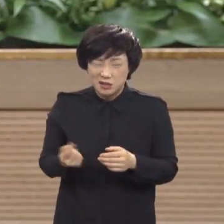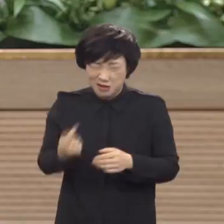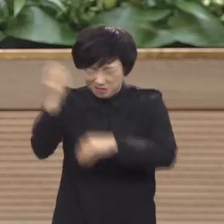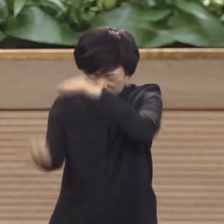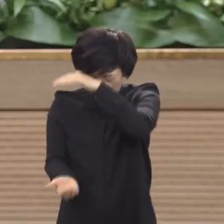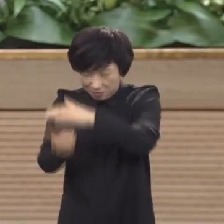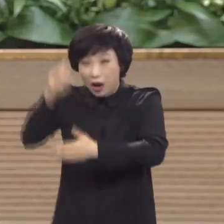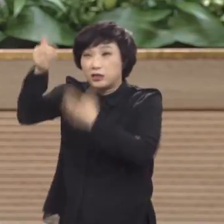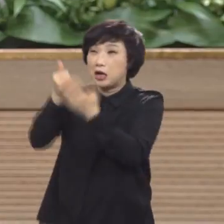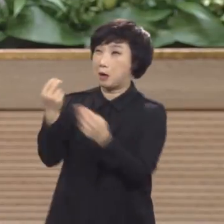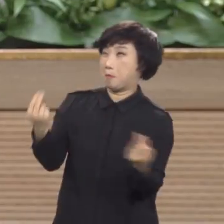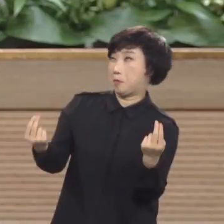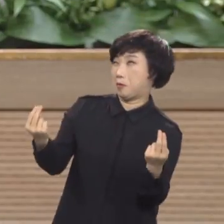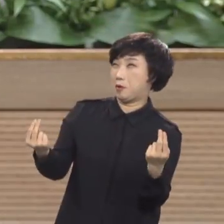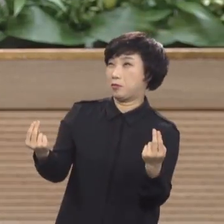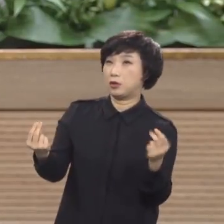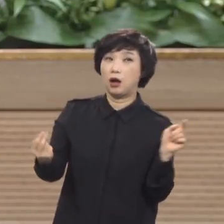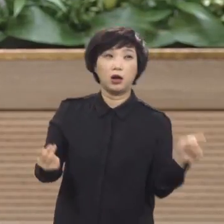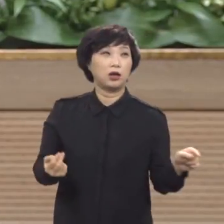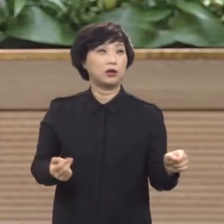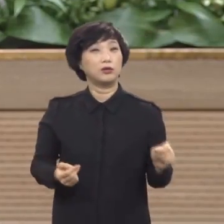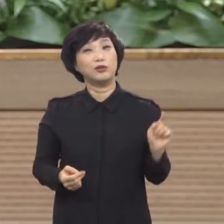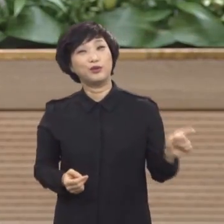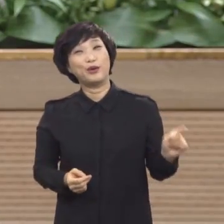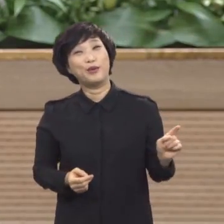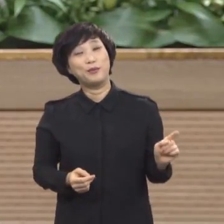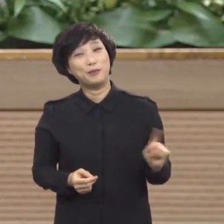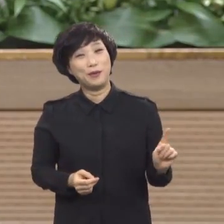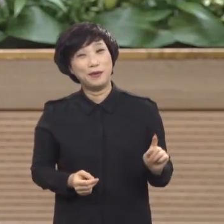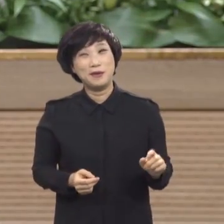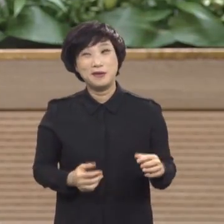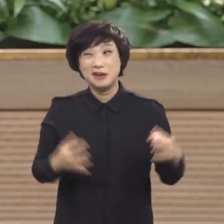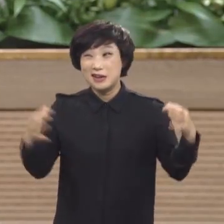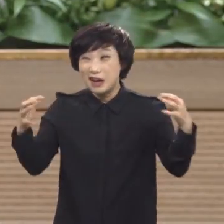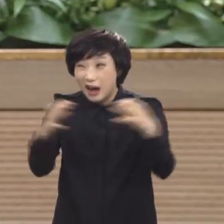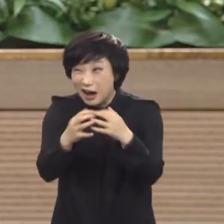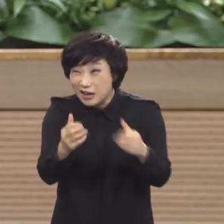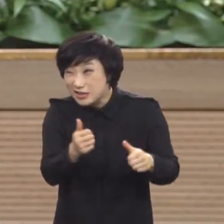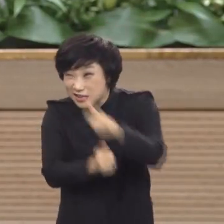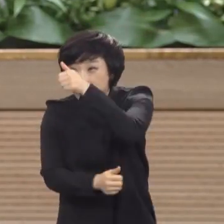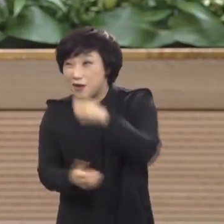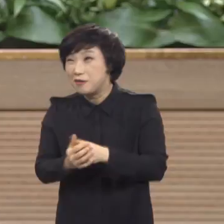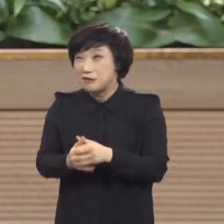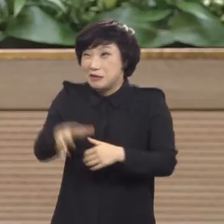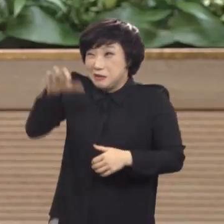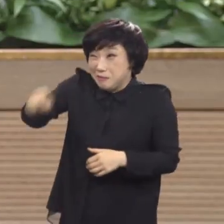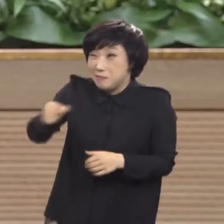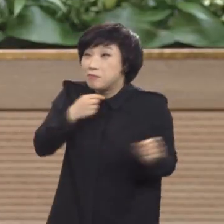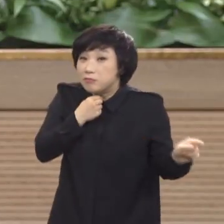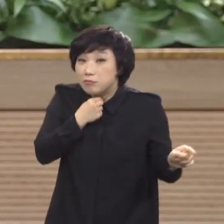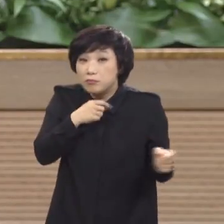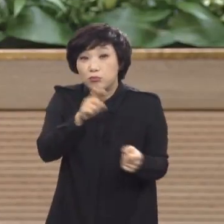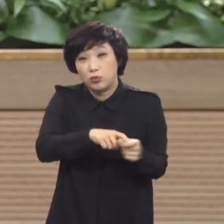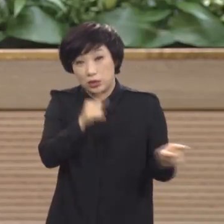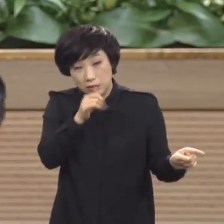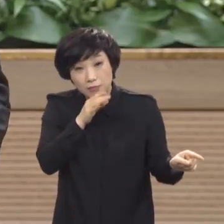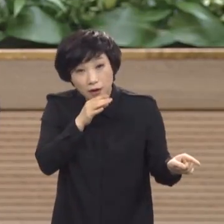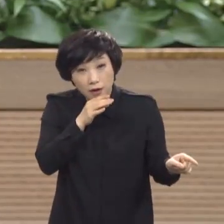비기자, 이건 전투 투쟁에서 내가 싸워 이겨서 그 자리 뺏어보자 그런 얘기.